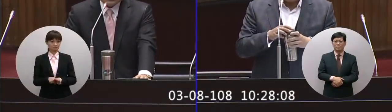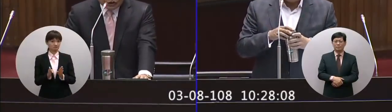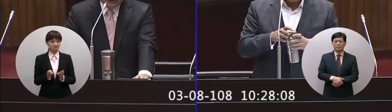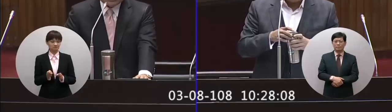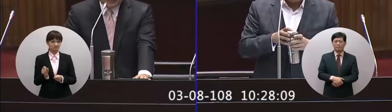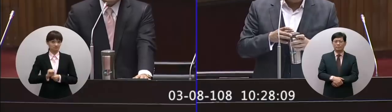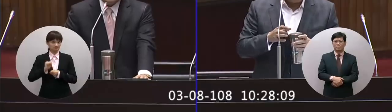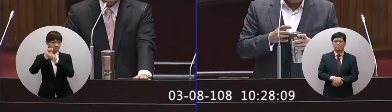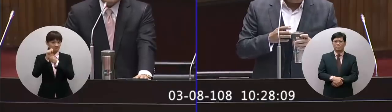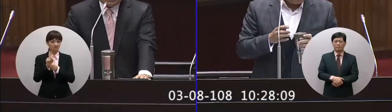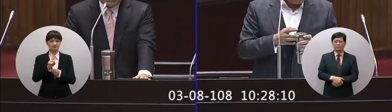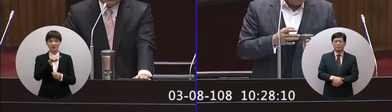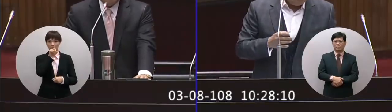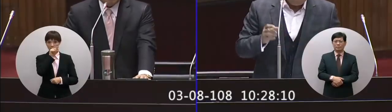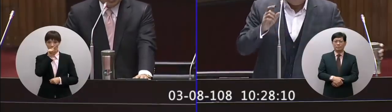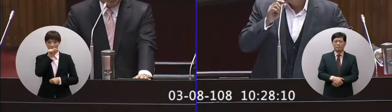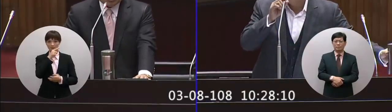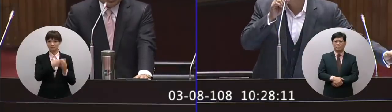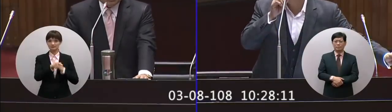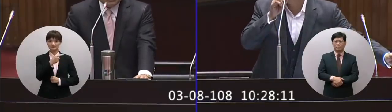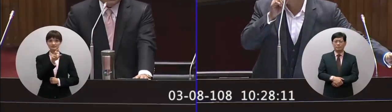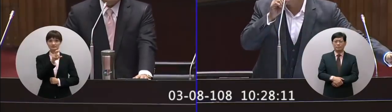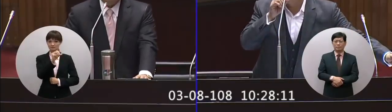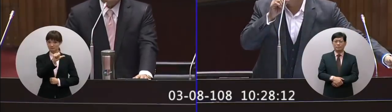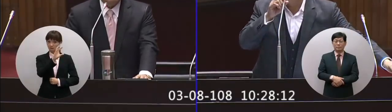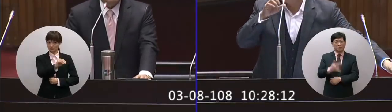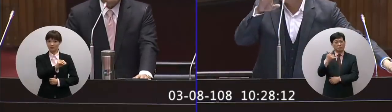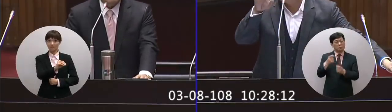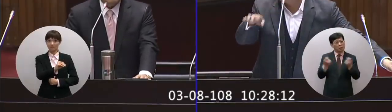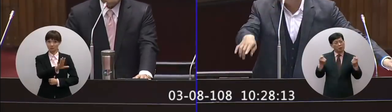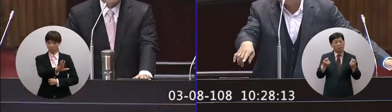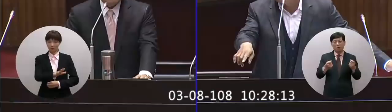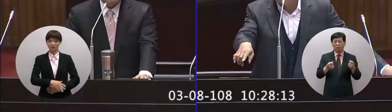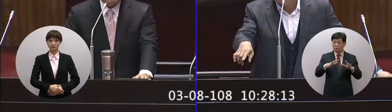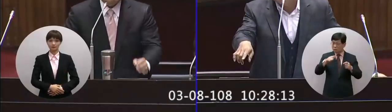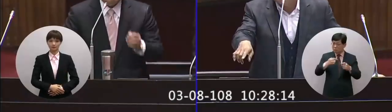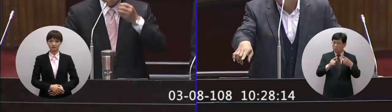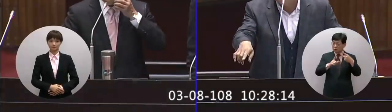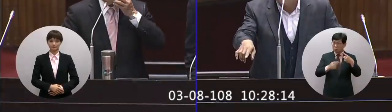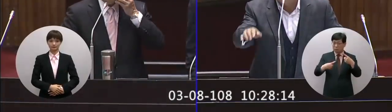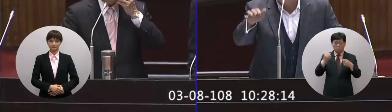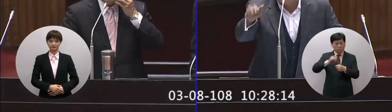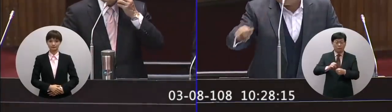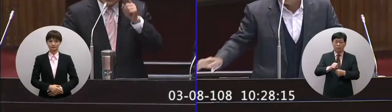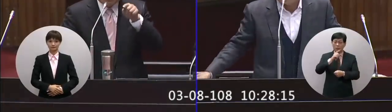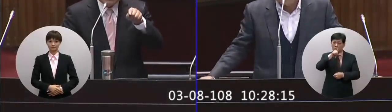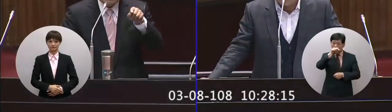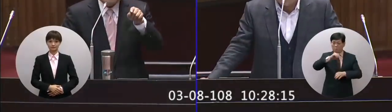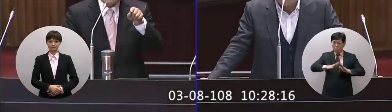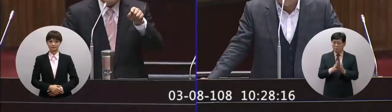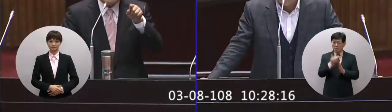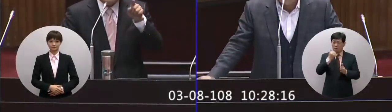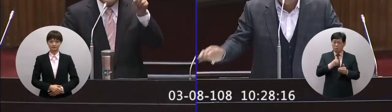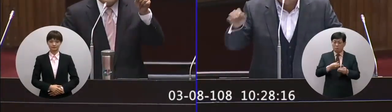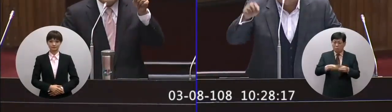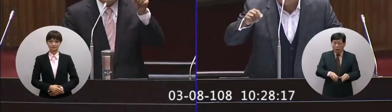175万只新的蛋鸡，那这个比过去 要等多久？你今年才新增加啊？鸡不是水当生